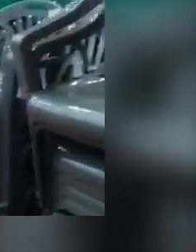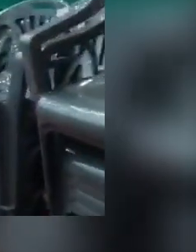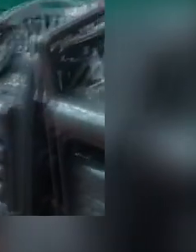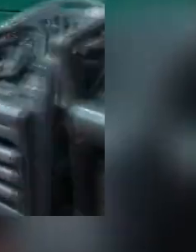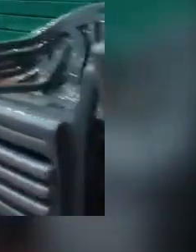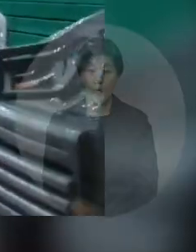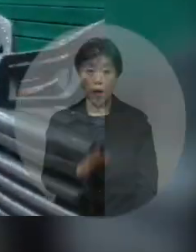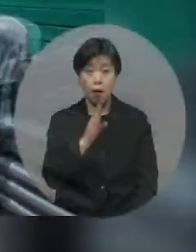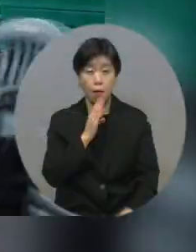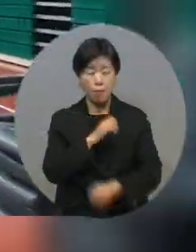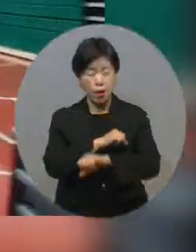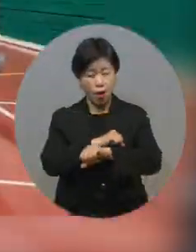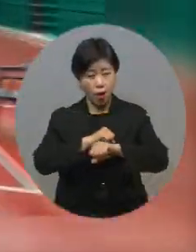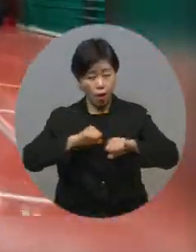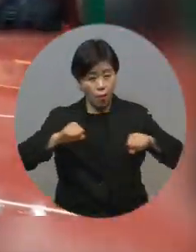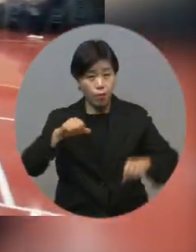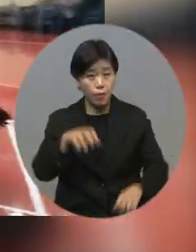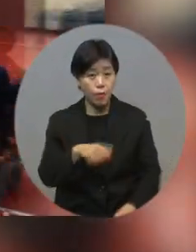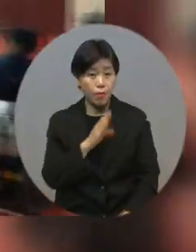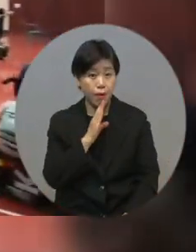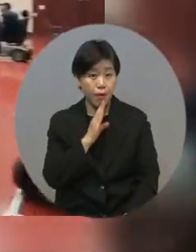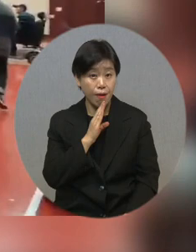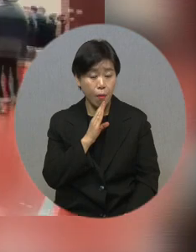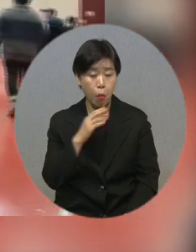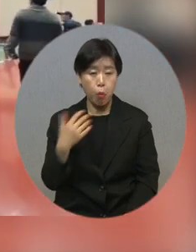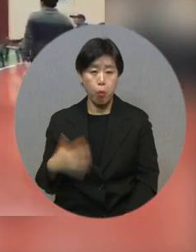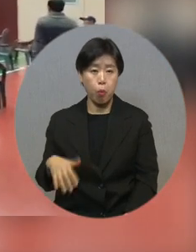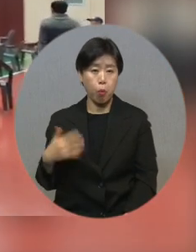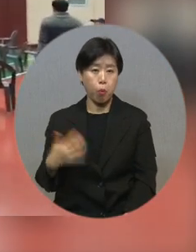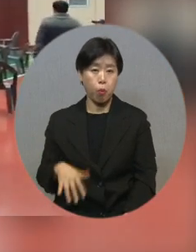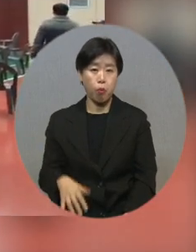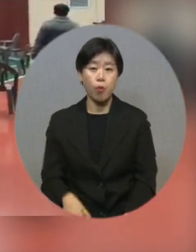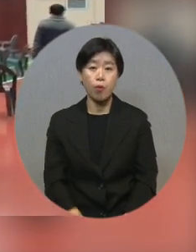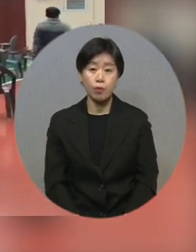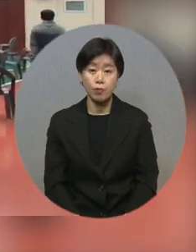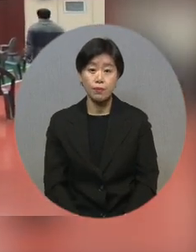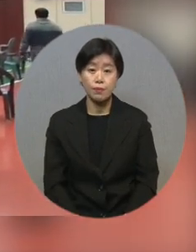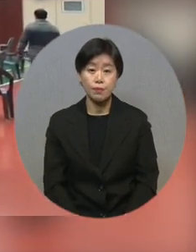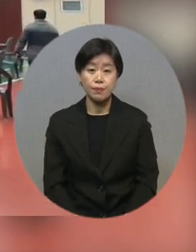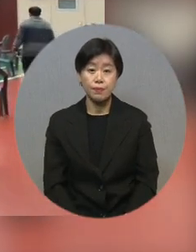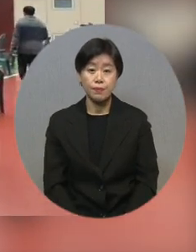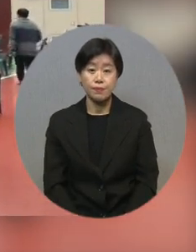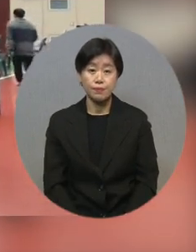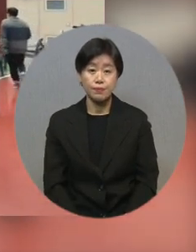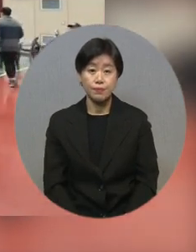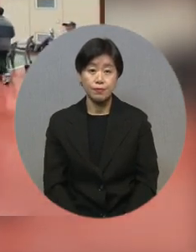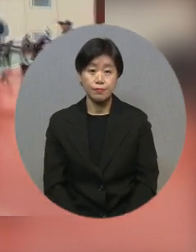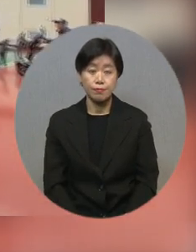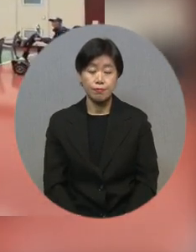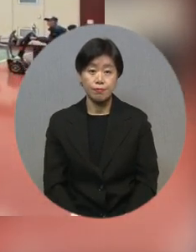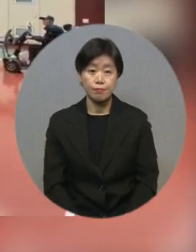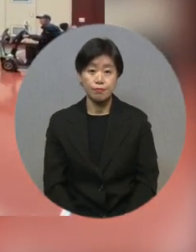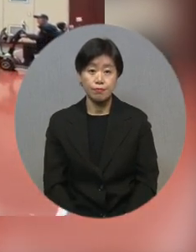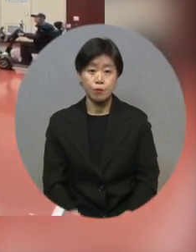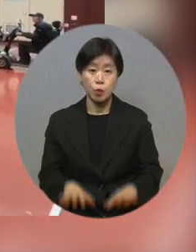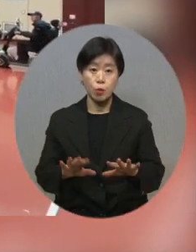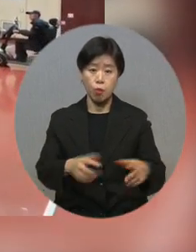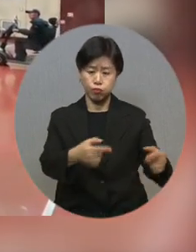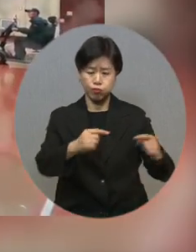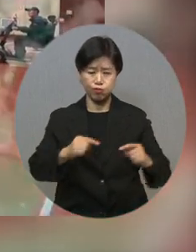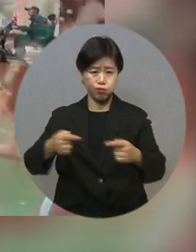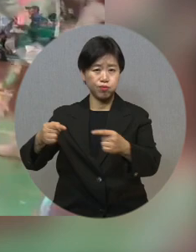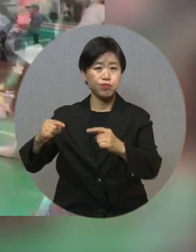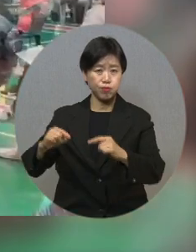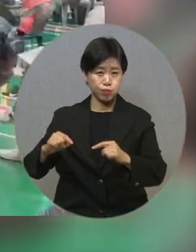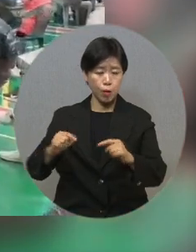굉장히 넓은 경기장이네요. 아, 안 주는 거 맞는데 될수 있으면 가운데를 구하자. 많은 분들이 오늘 이 대회를 준비하고 계신